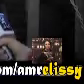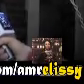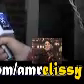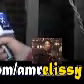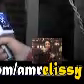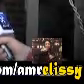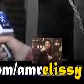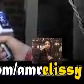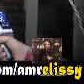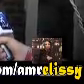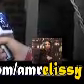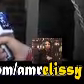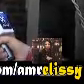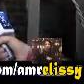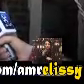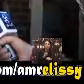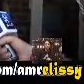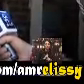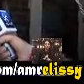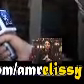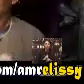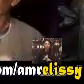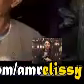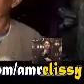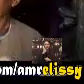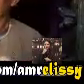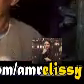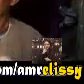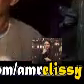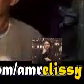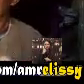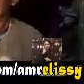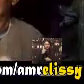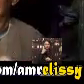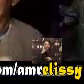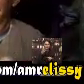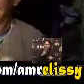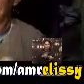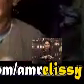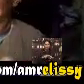جميعا يعني، وأنا فعلا كنت محتاج الحالة دي يعني. جابوا لي